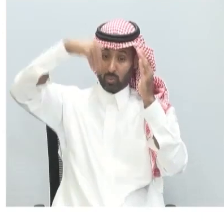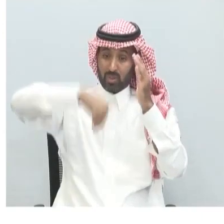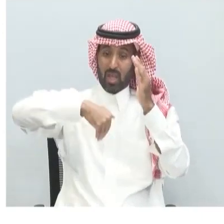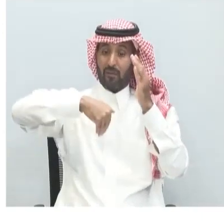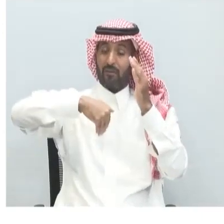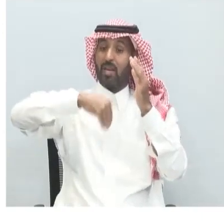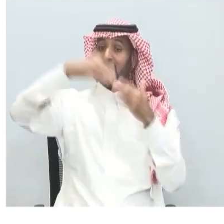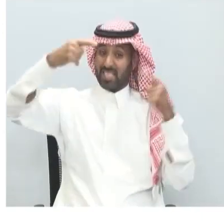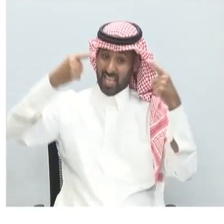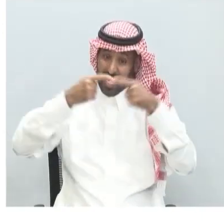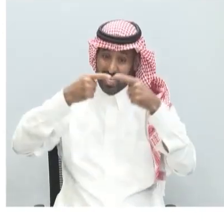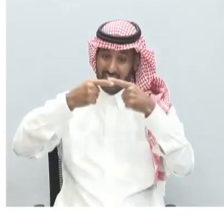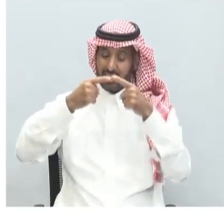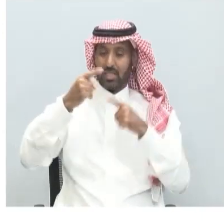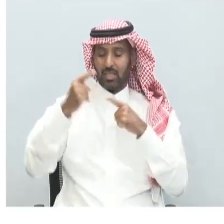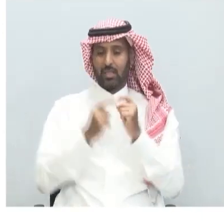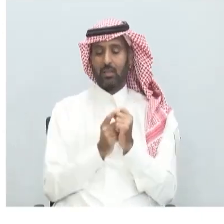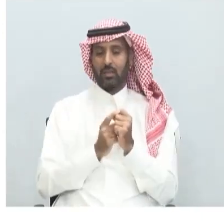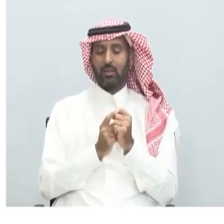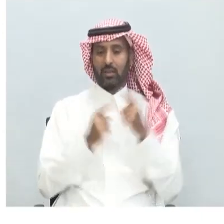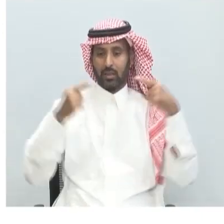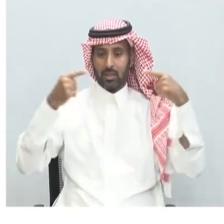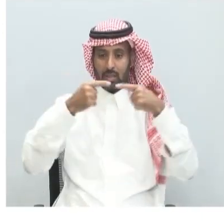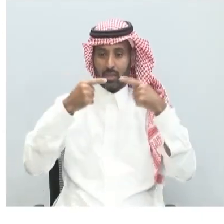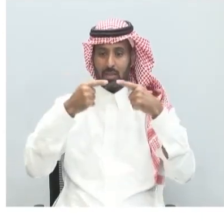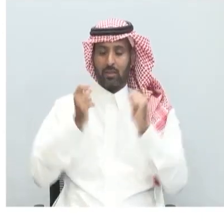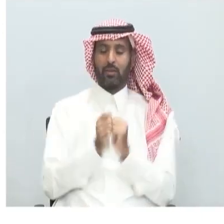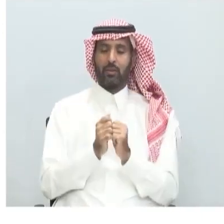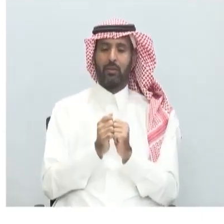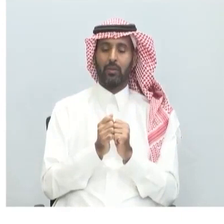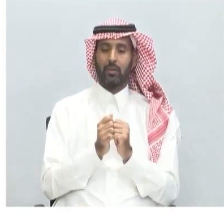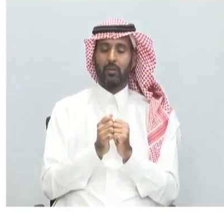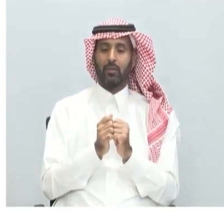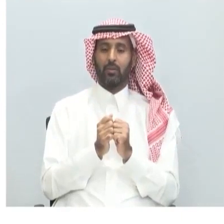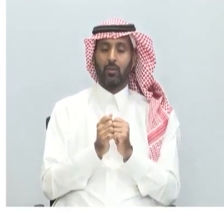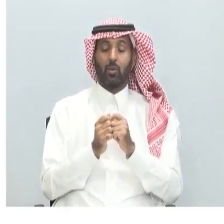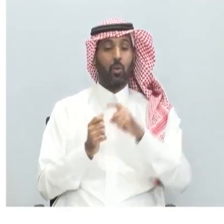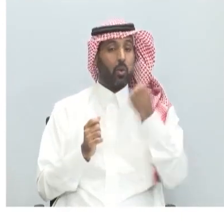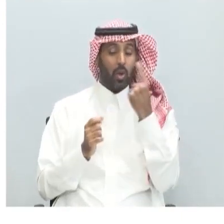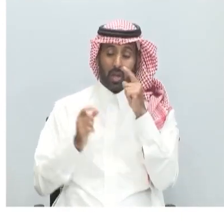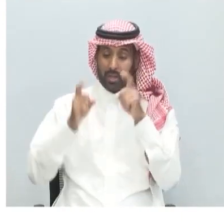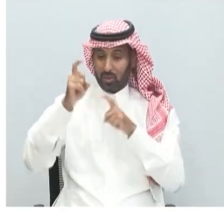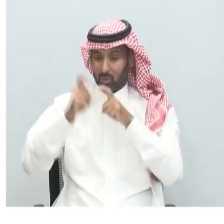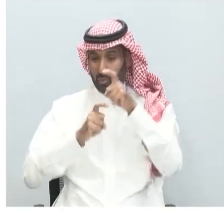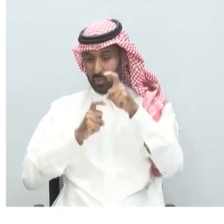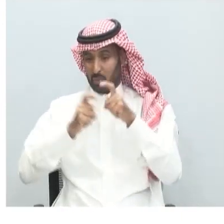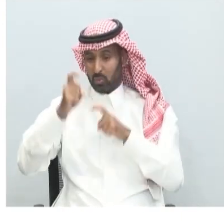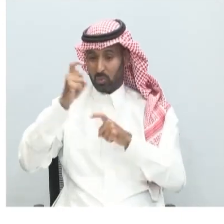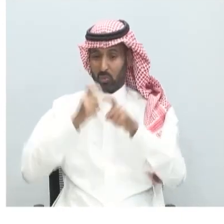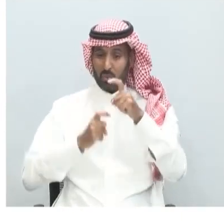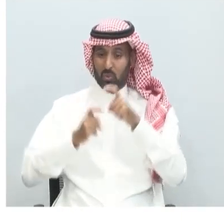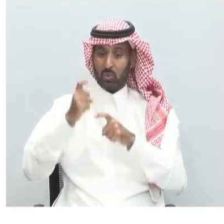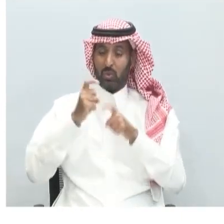نحن قلنا بعكس الاتجاه الاخر الواحد عكس الاخر لكل الكترون اتجاه دوران مرتبط